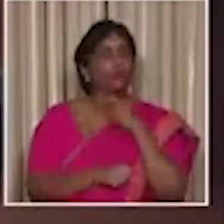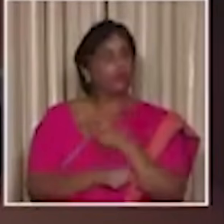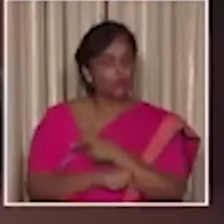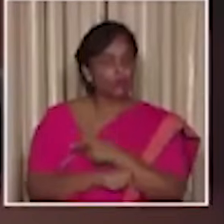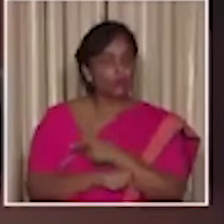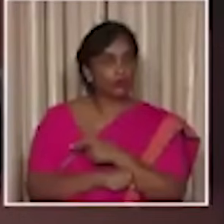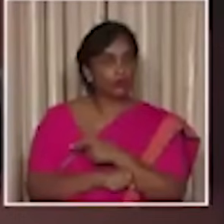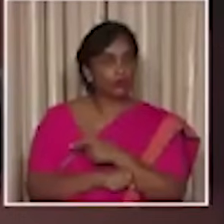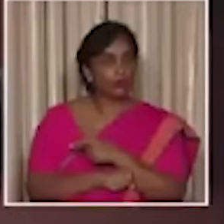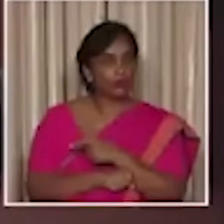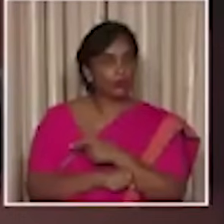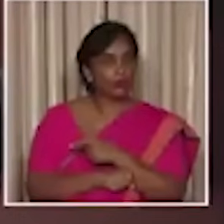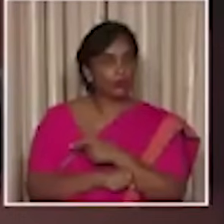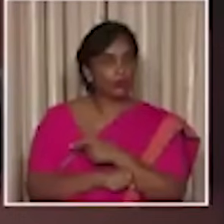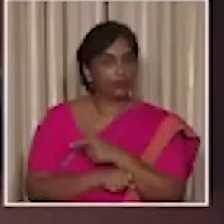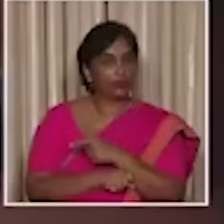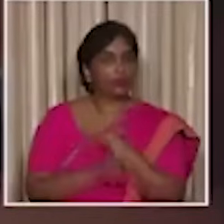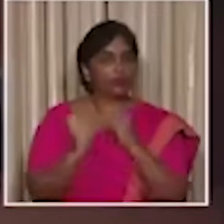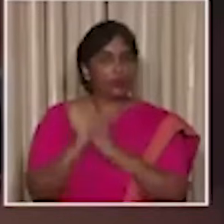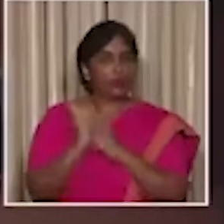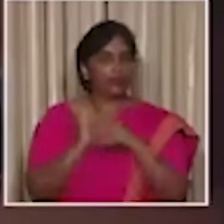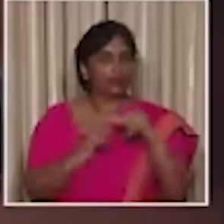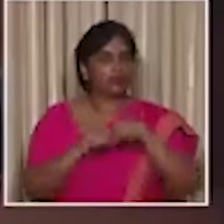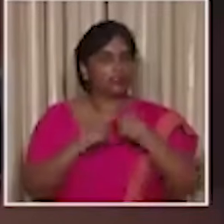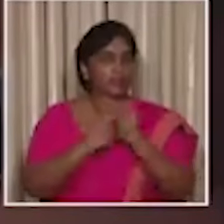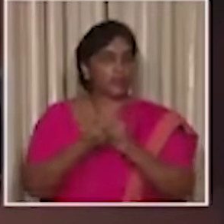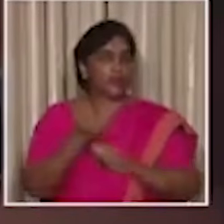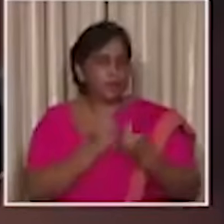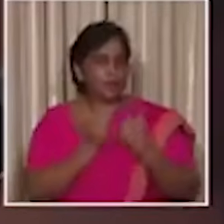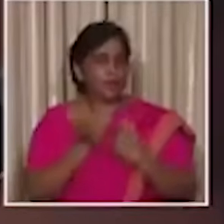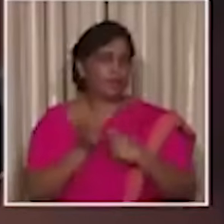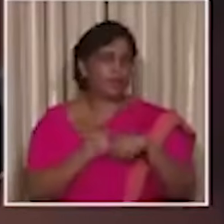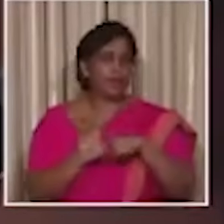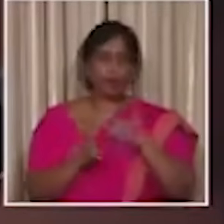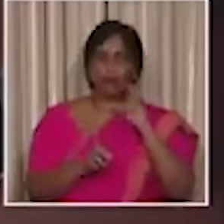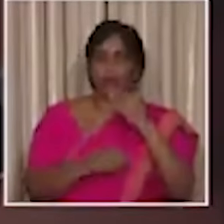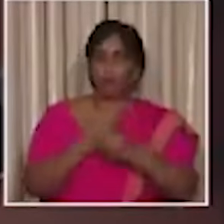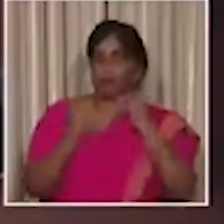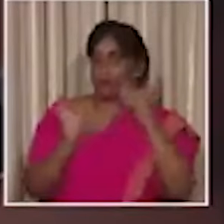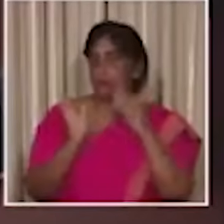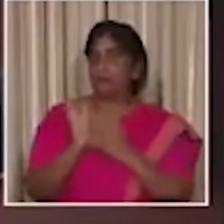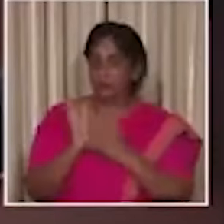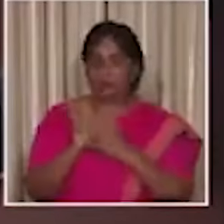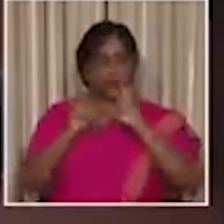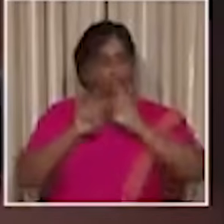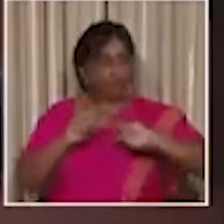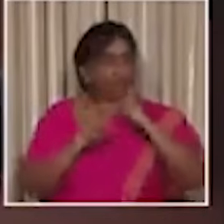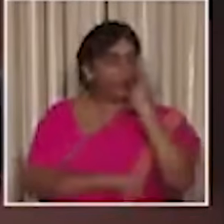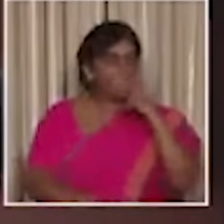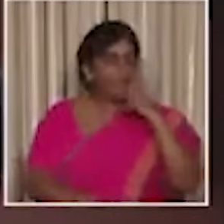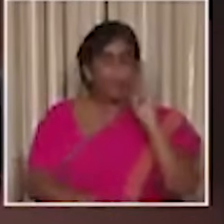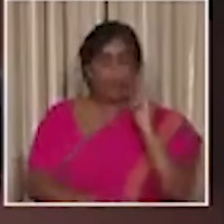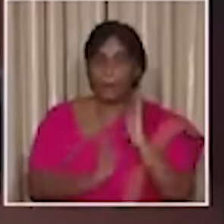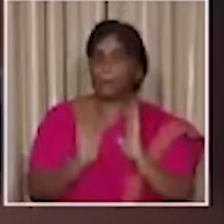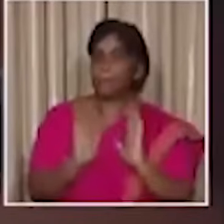ප්‍රිපෝටි මැක්ටොරන් සමාගමට විකුණා දෙමුට උත්සාහ කළා. ඛනිජ ආශ්‍රිතව නිෂ්පාදනය හා කැණීම් සඳහා 1960 දශකයේ